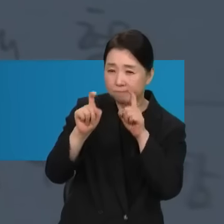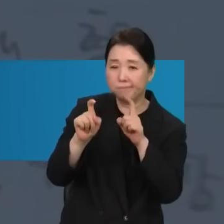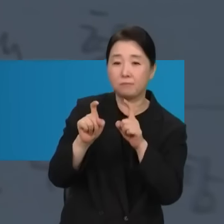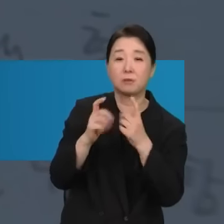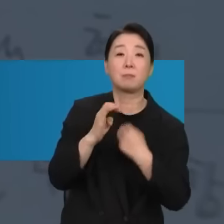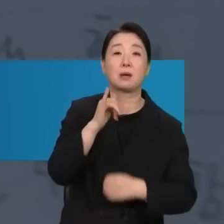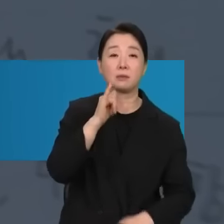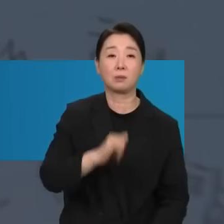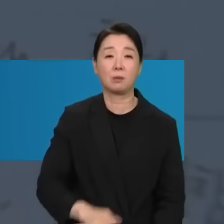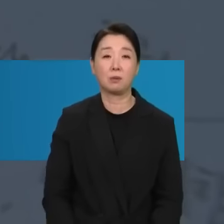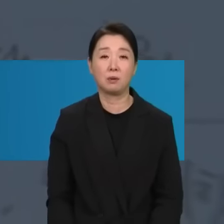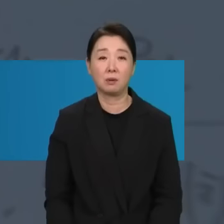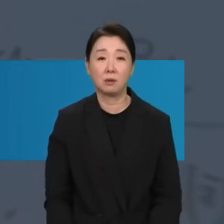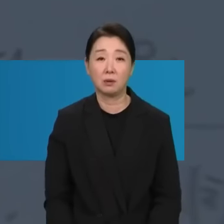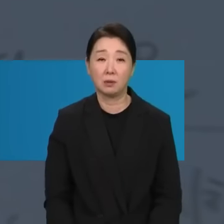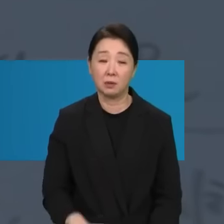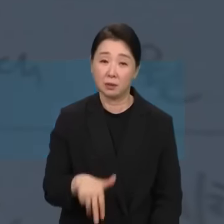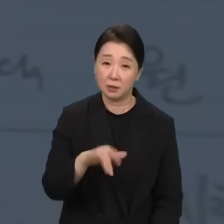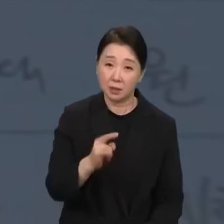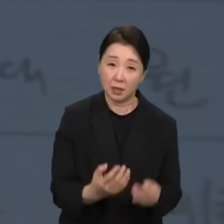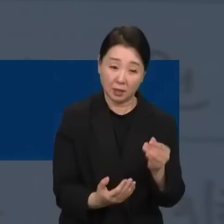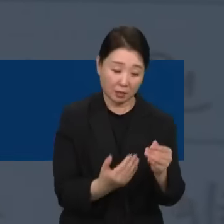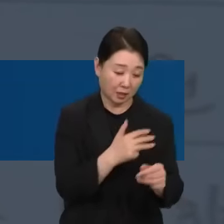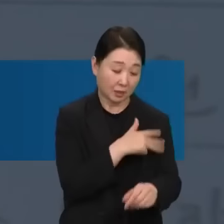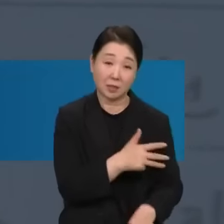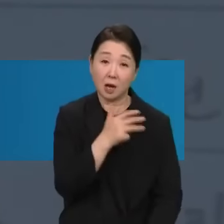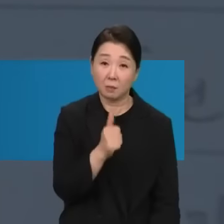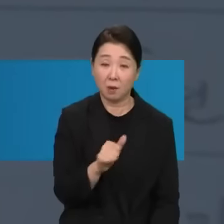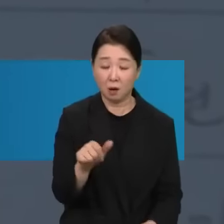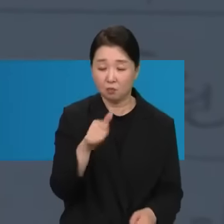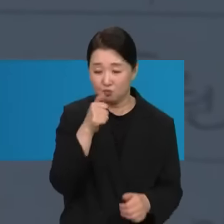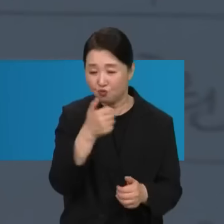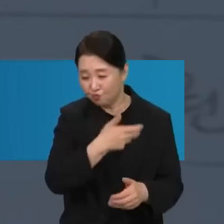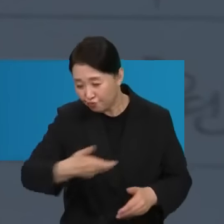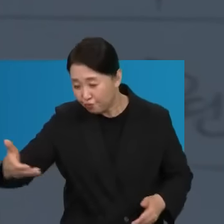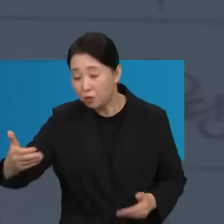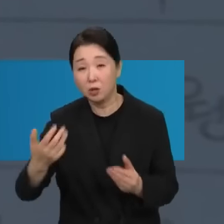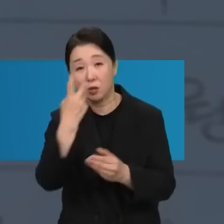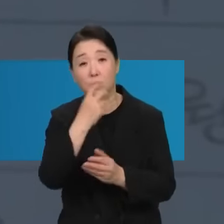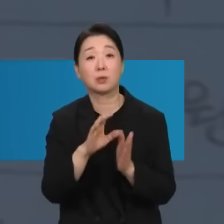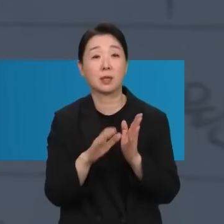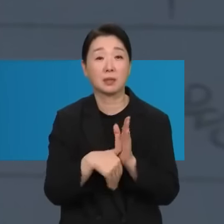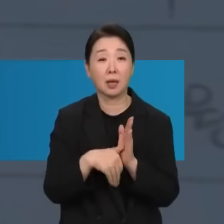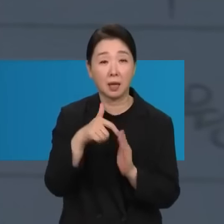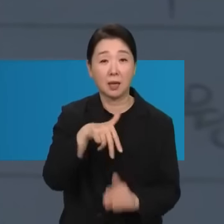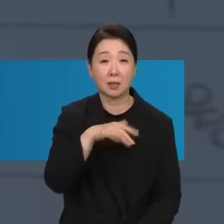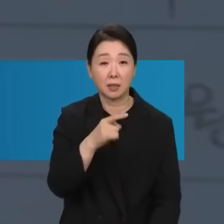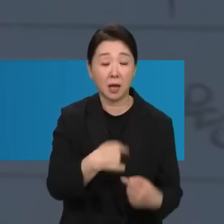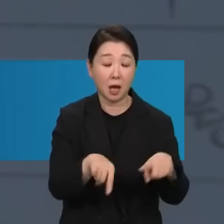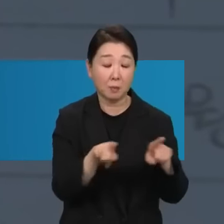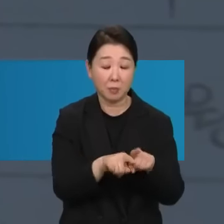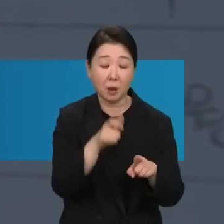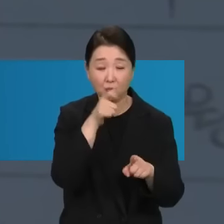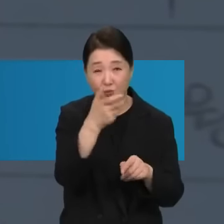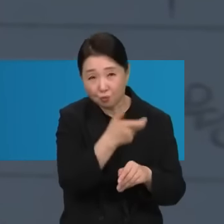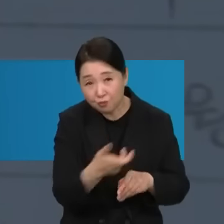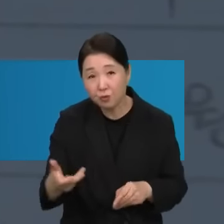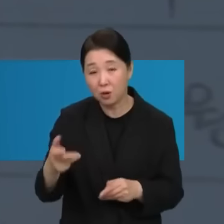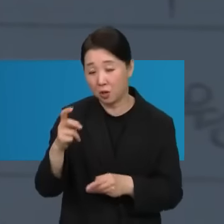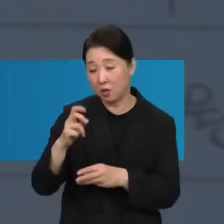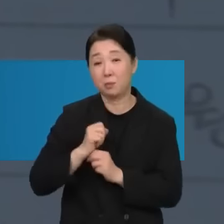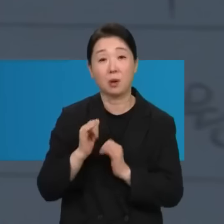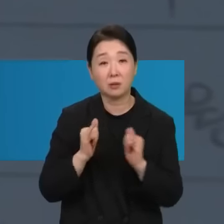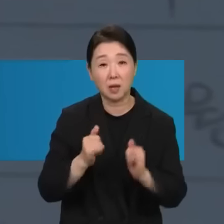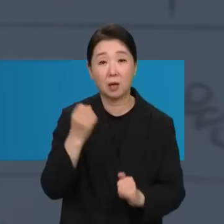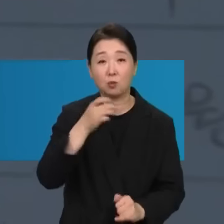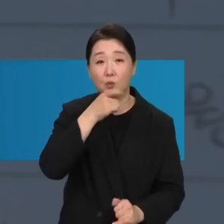대목들이 있었습니다. 먼저 최상병이 급류에 휩쓸려간 당일 이뤄진 조사에서 최상병과 함께 급류에 휩쓸렸던 병사,